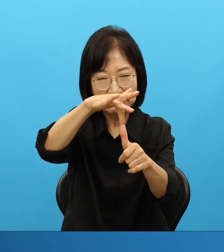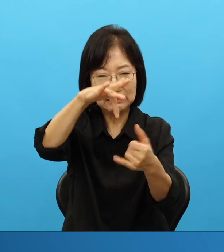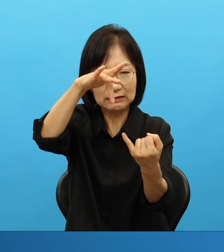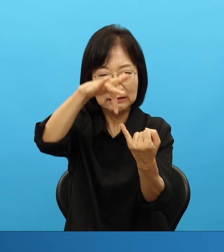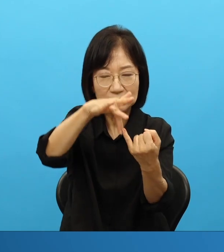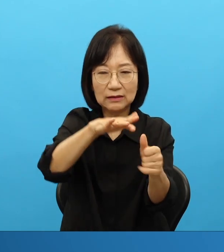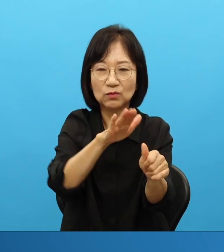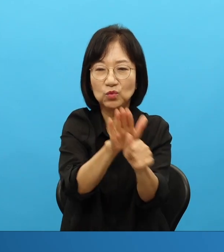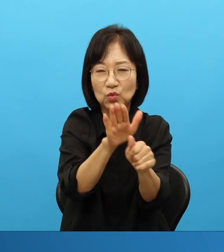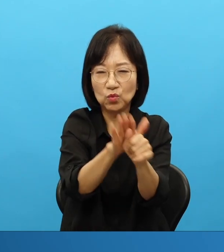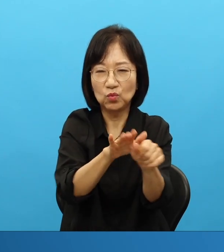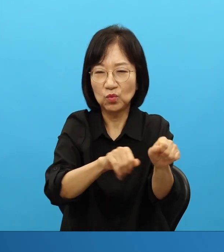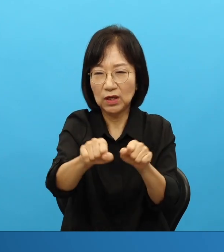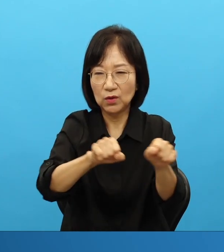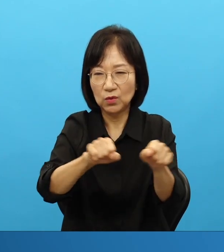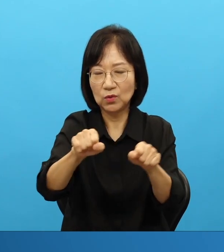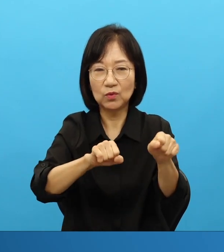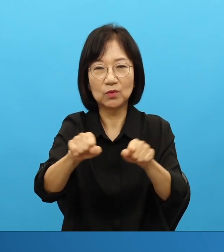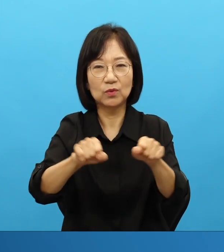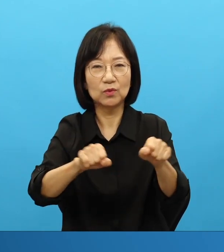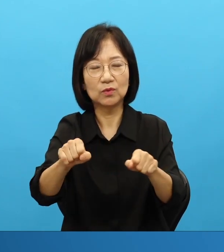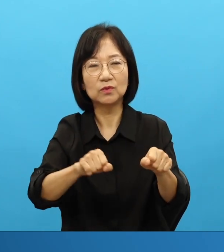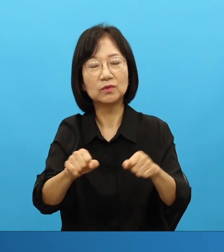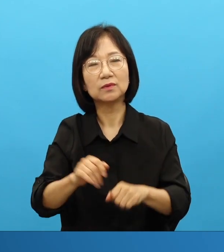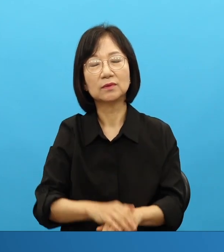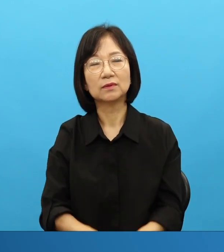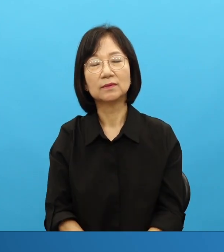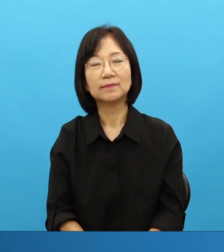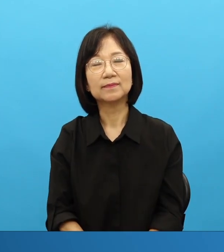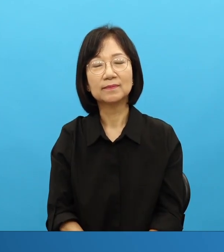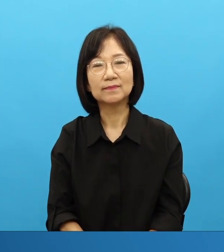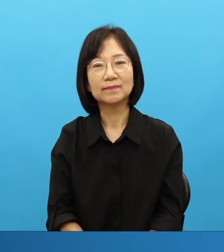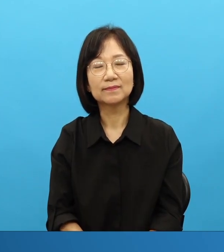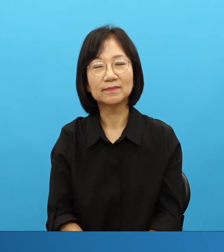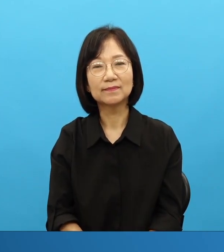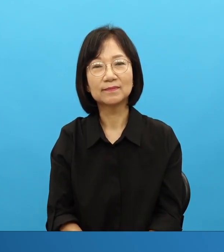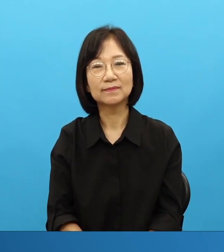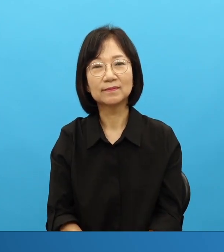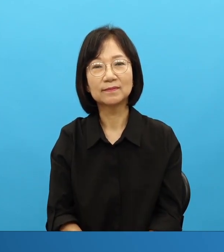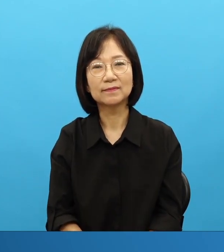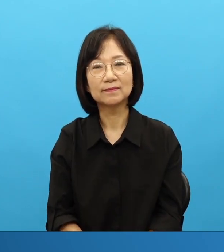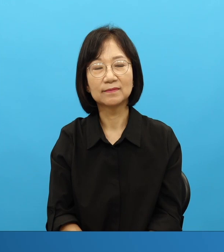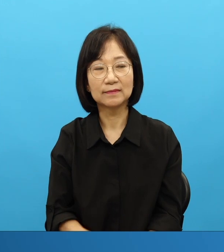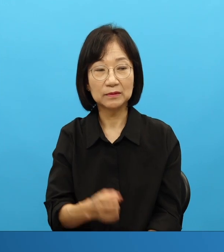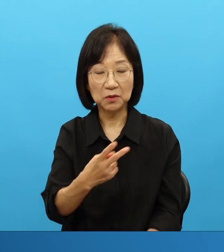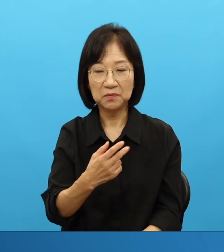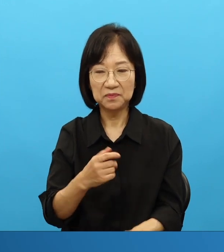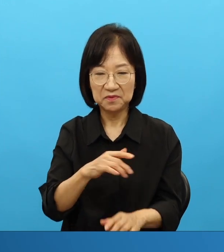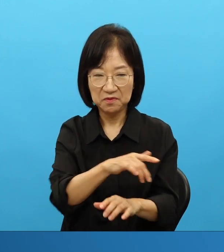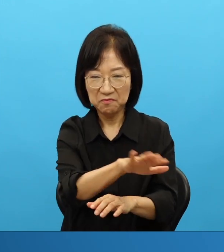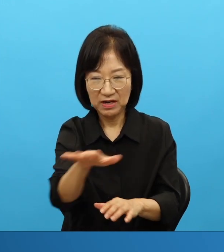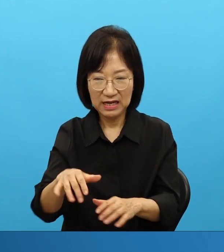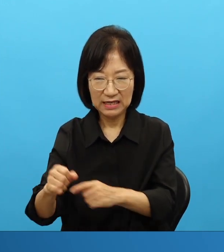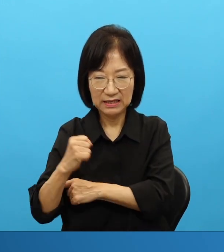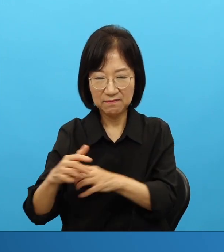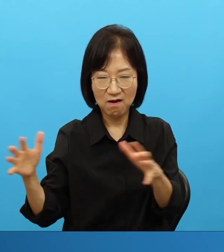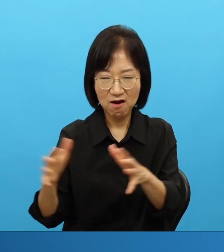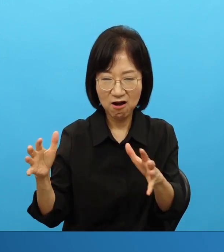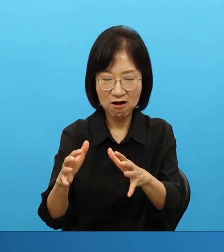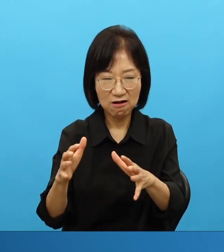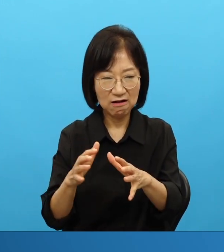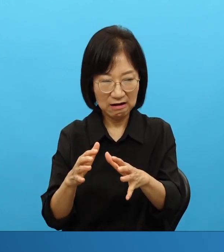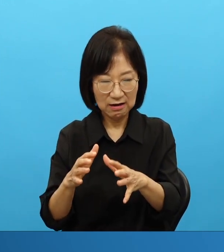the evil spirits, just like the Freemasons. 힘을 모아가지고 하나님을 대적하려고 했는데